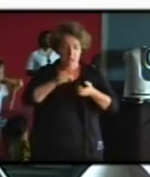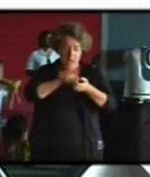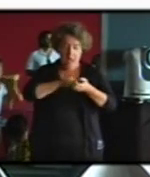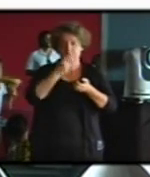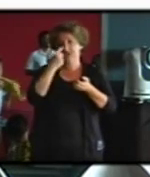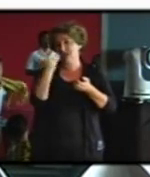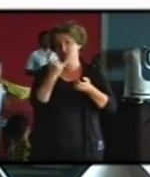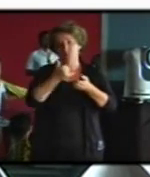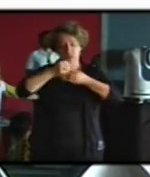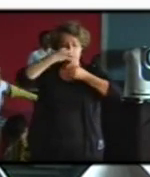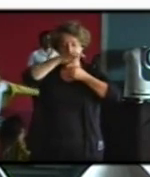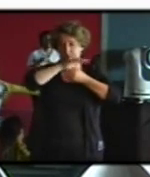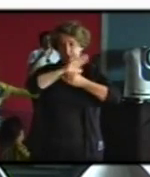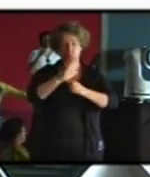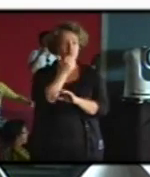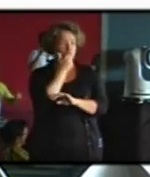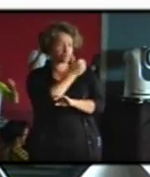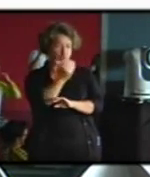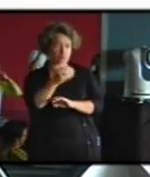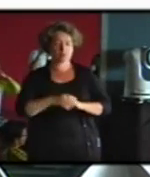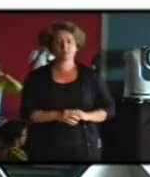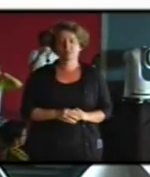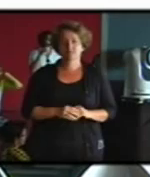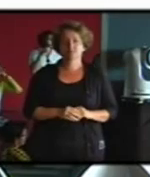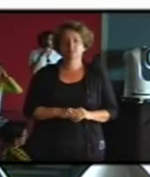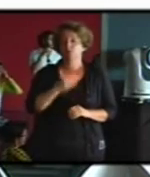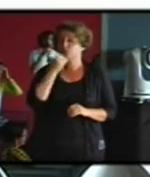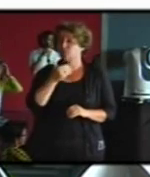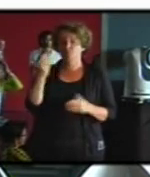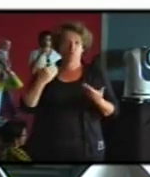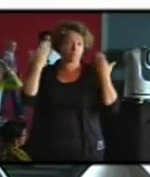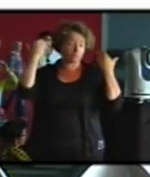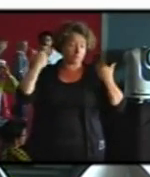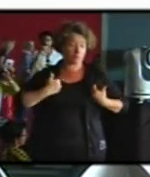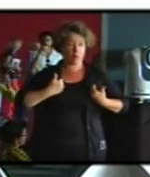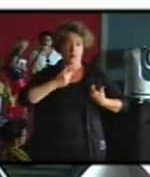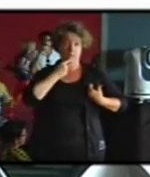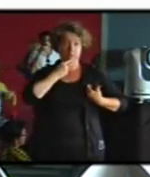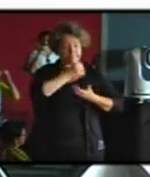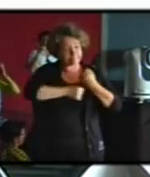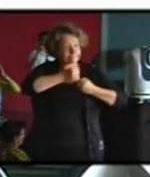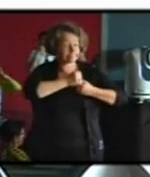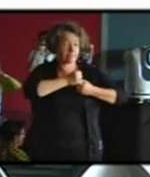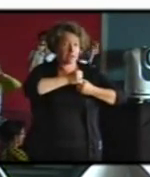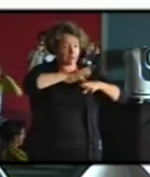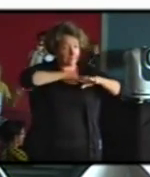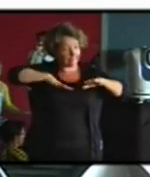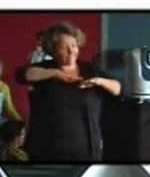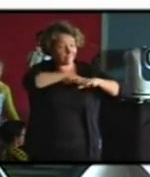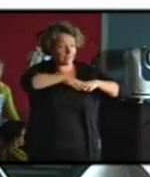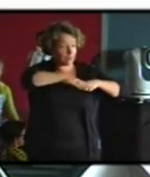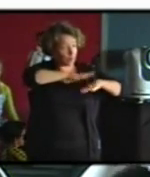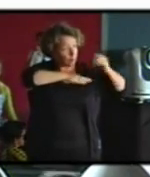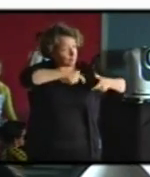N'appuyez sur rien. Bonjour. Bonjour. Donc en fait, moi, je ne suis pas du tout promoteur, mais dans la